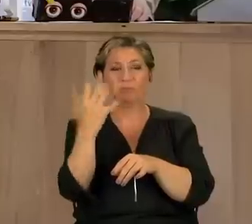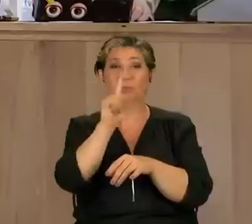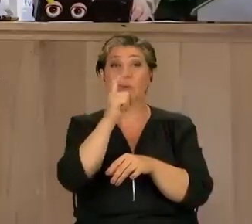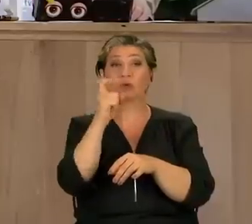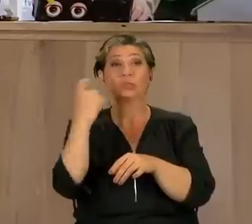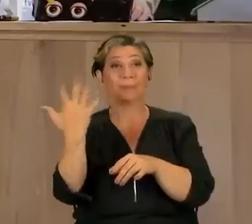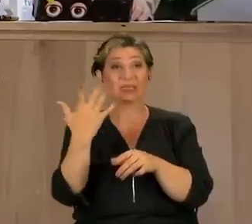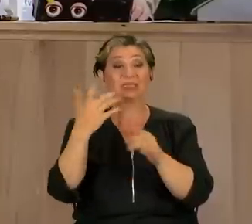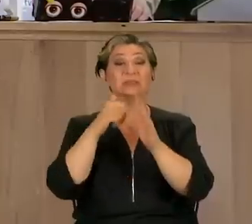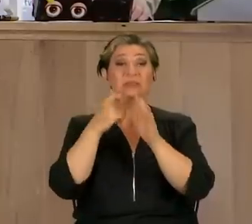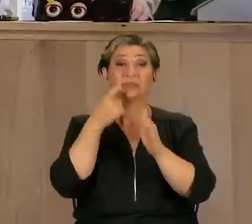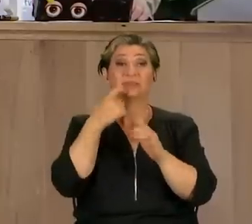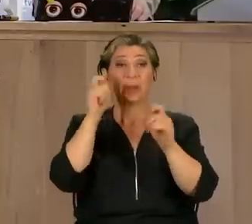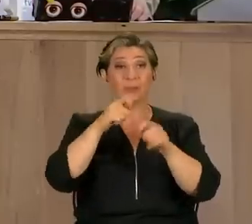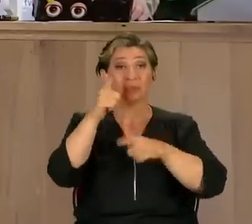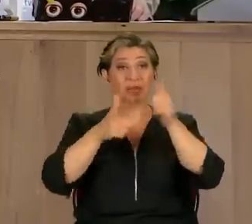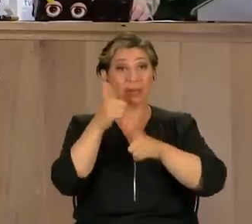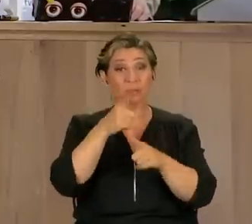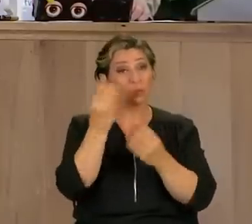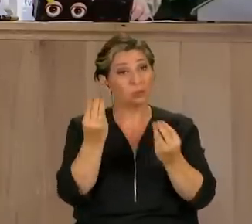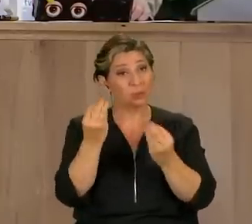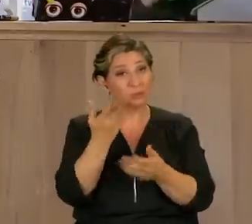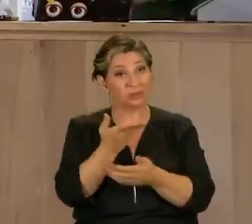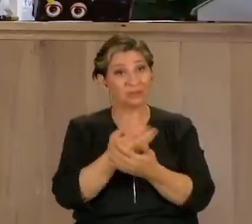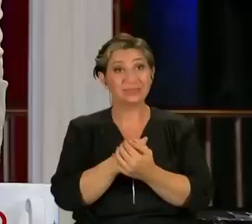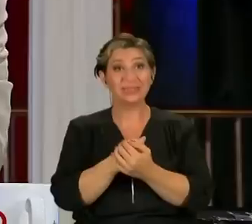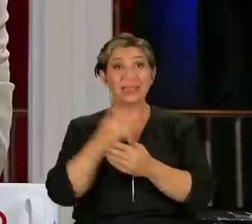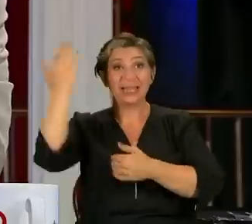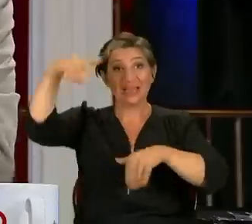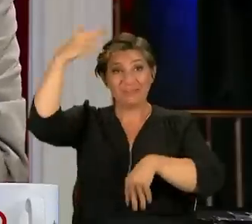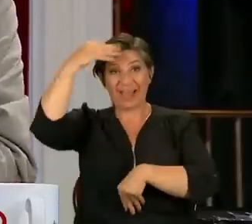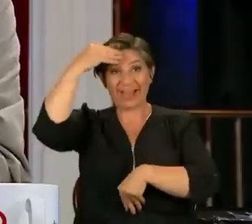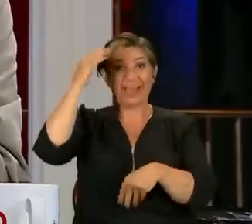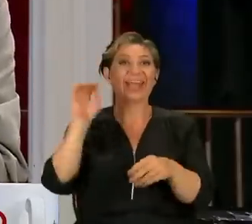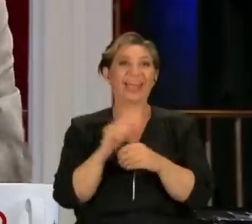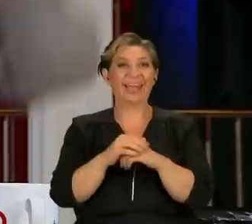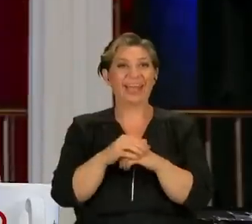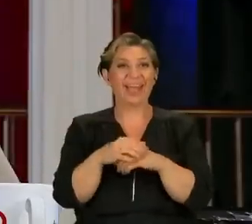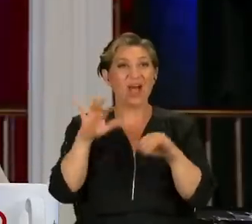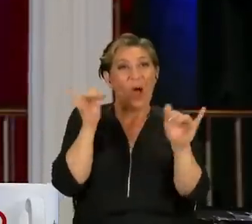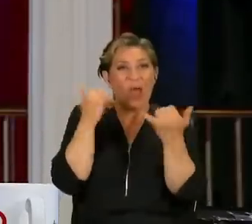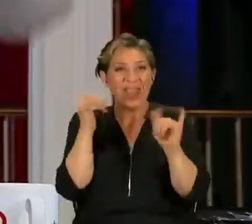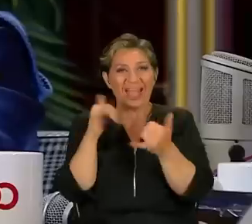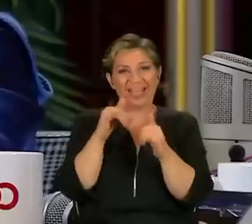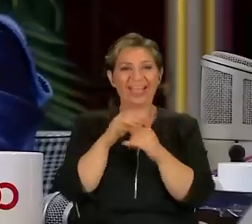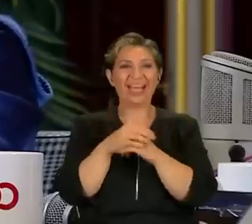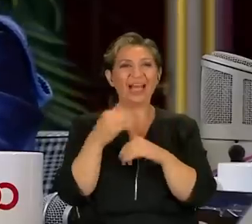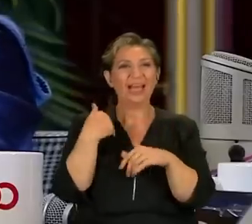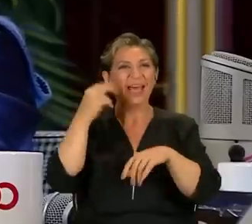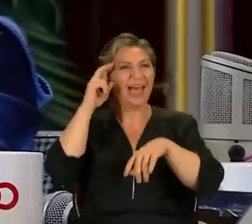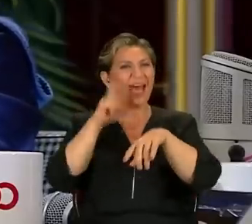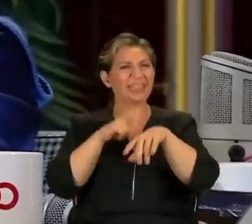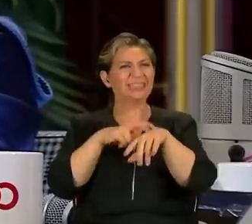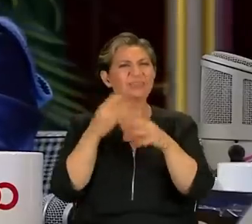1995. Yapma ya. Çok güzelmiş. Kıvrak. Değil mi? Oynak. Ben de